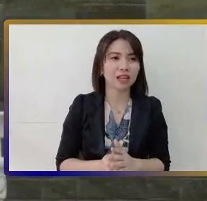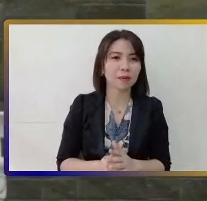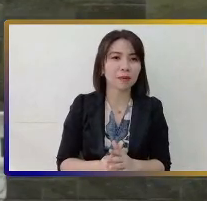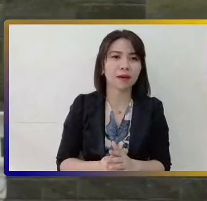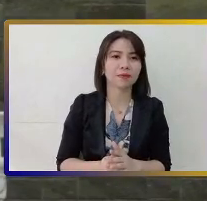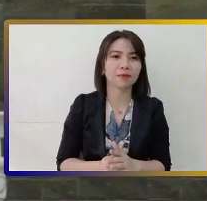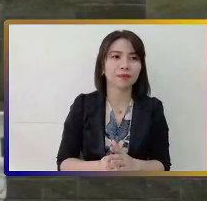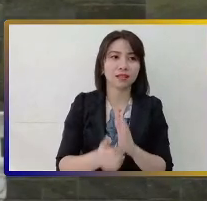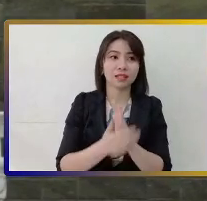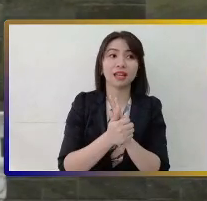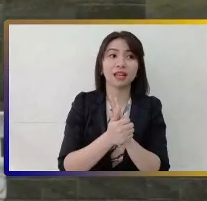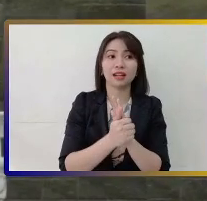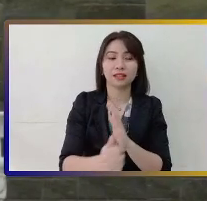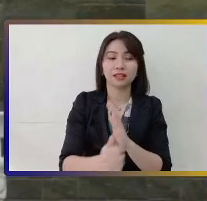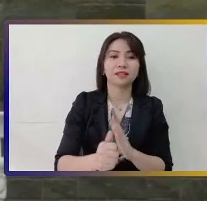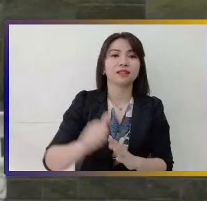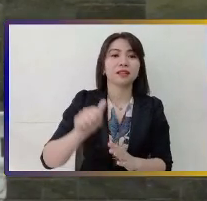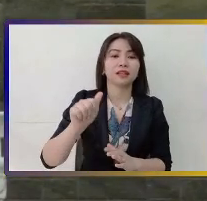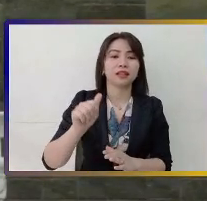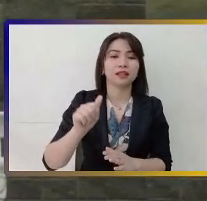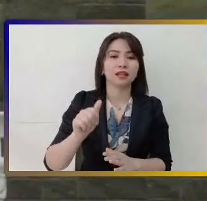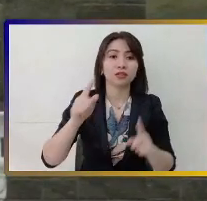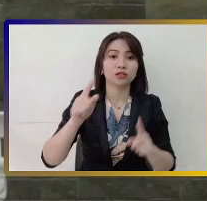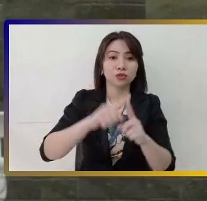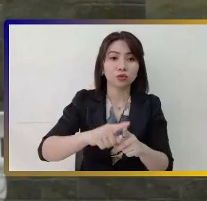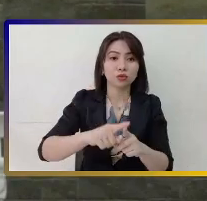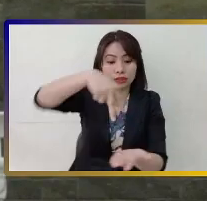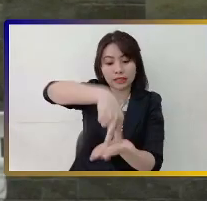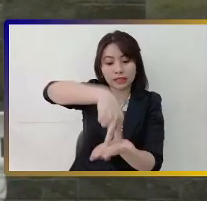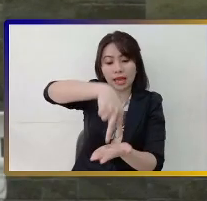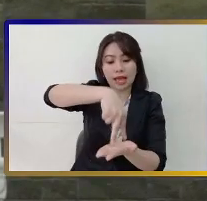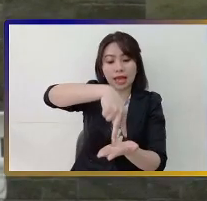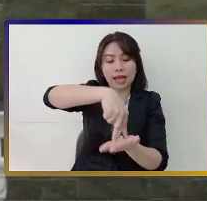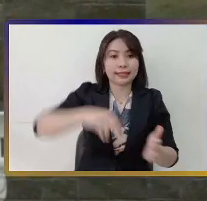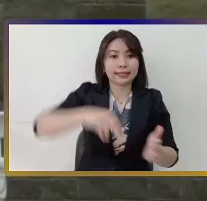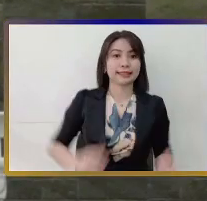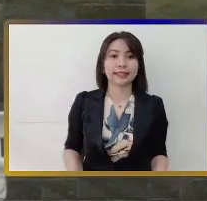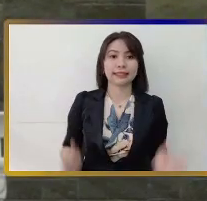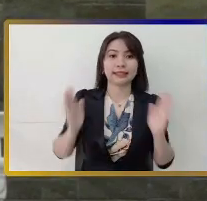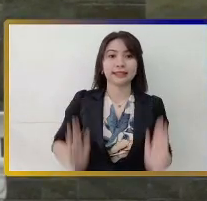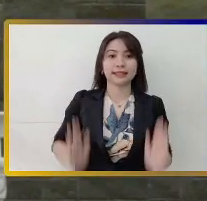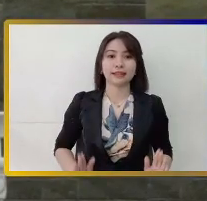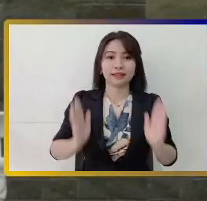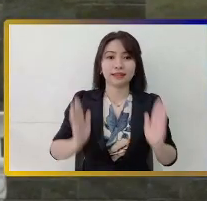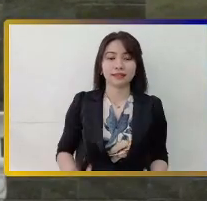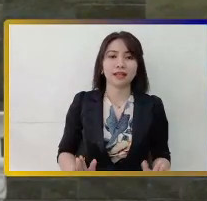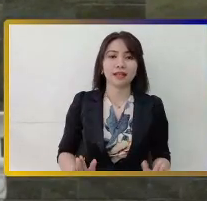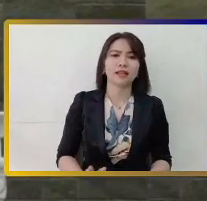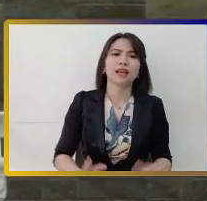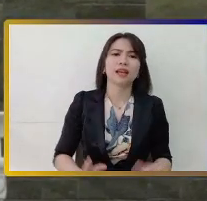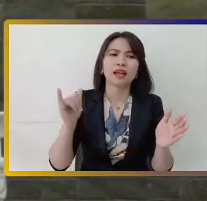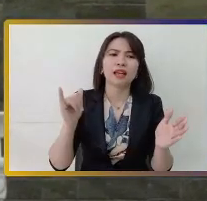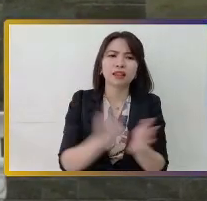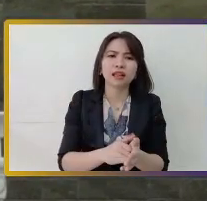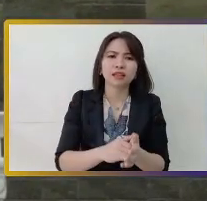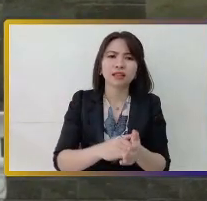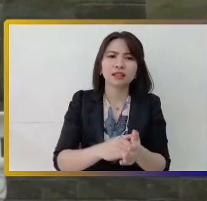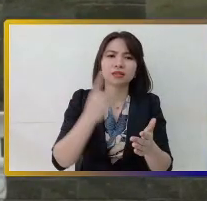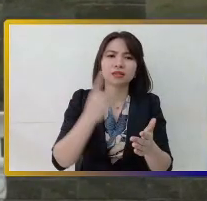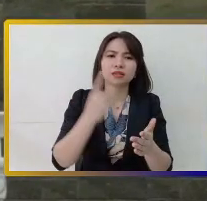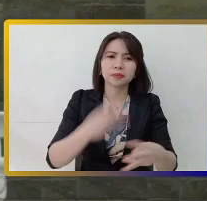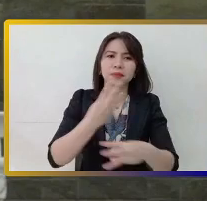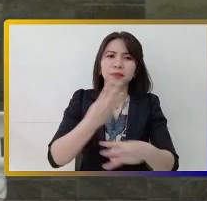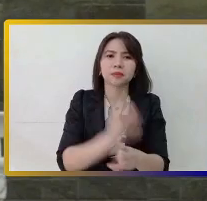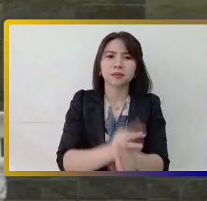mga kapatid, na ituwid niya ang kanyang sarili. Naunawaan niyo kung anong ginawa ng Espiritu sa kanya?